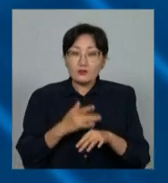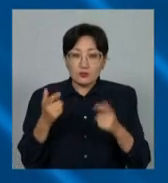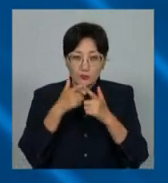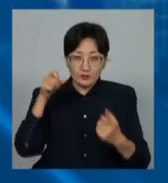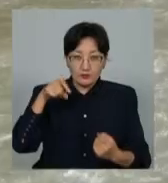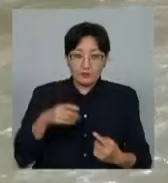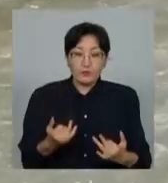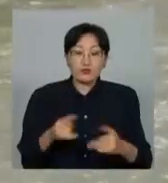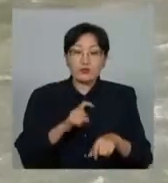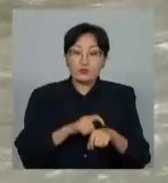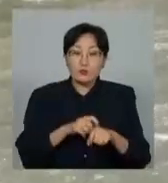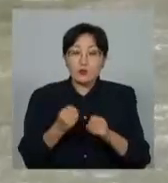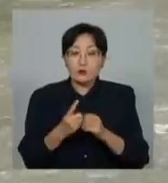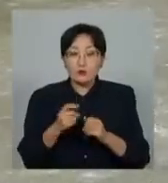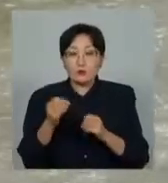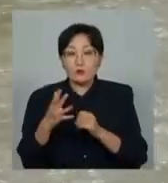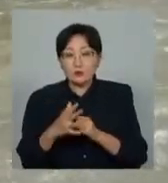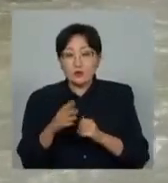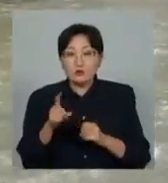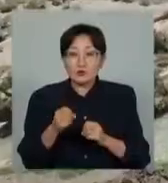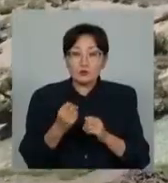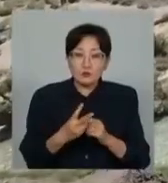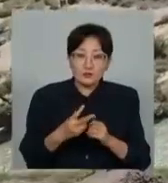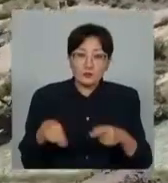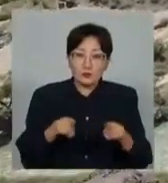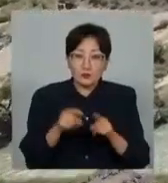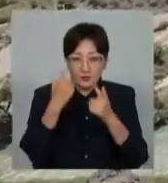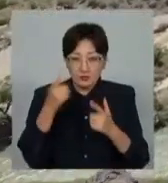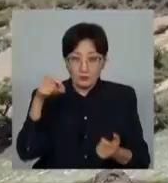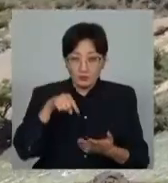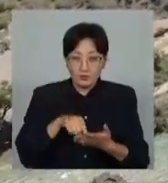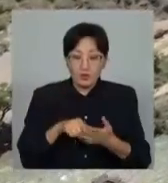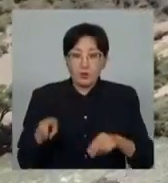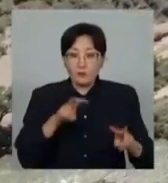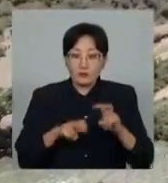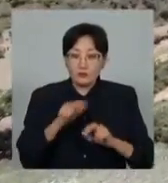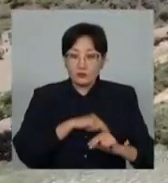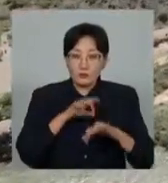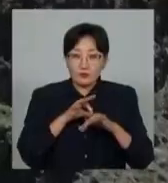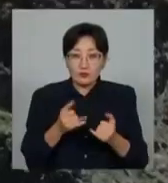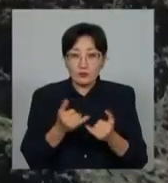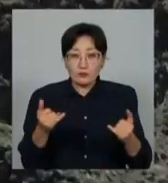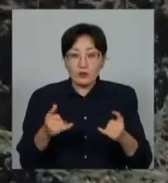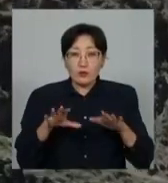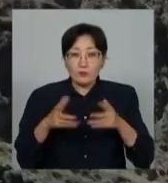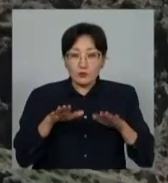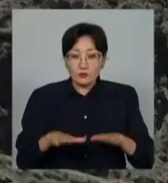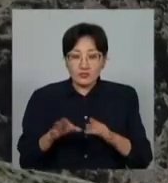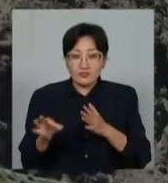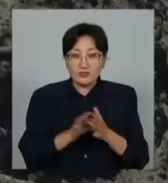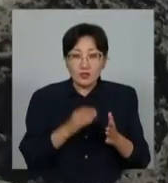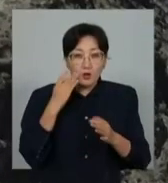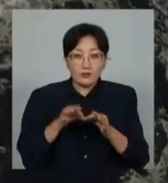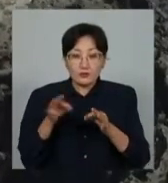мәліметіне сәйкес бүгін сағат 11:15-те 112 пультіне осындай хабар түскен. Іздестіру жұмыстарын жүргізу үшін оқиға орнына тез арада